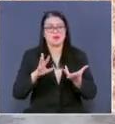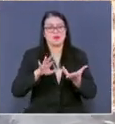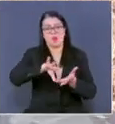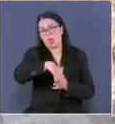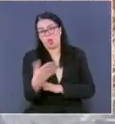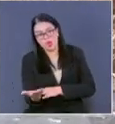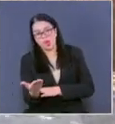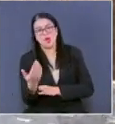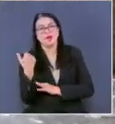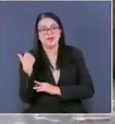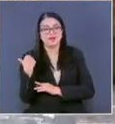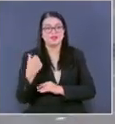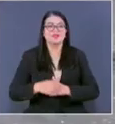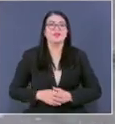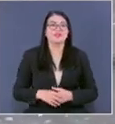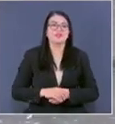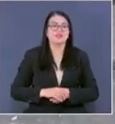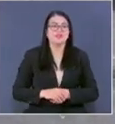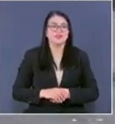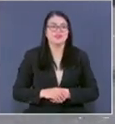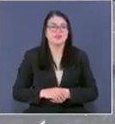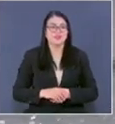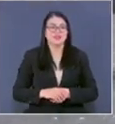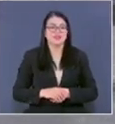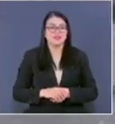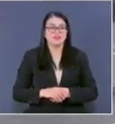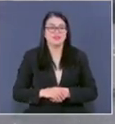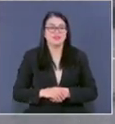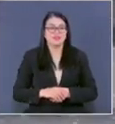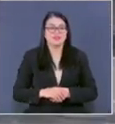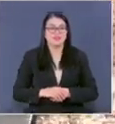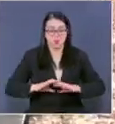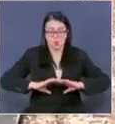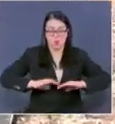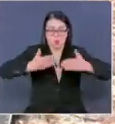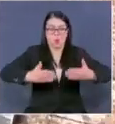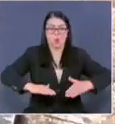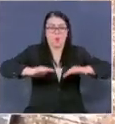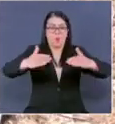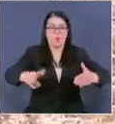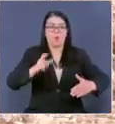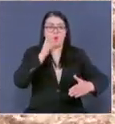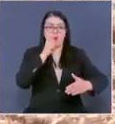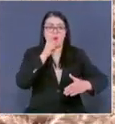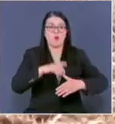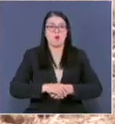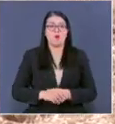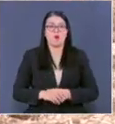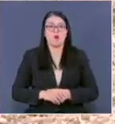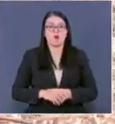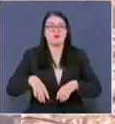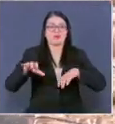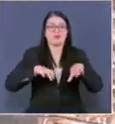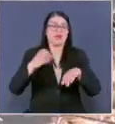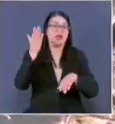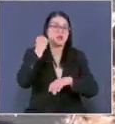ครับเพราะพริกจะแทงไม่เป็นท่ามันไม่ไหวอ่ะมันสูงอ่ะหลังต่ำอ่ะนี่การแข่งขันนี่จัดมาแล้ว 3ครั้งนะจัด